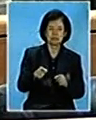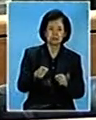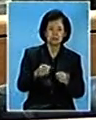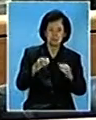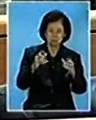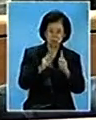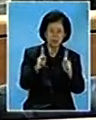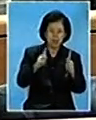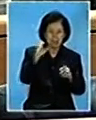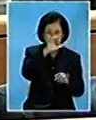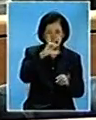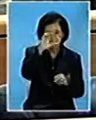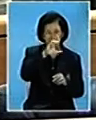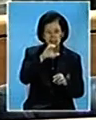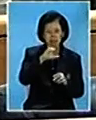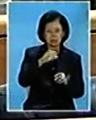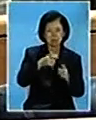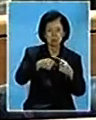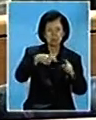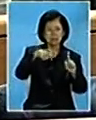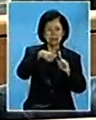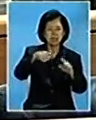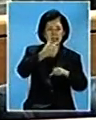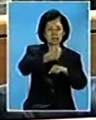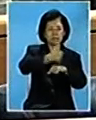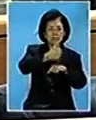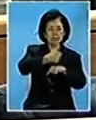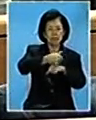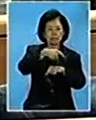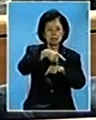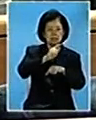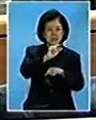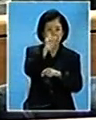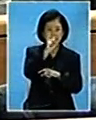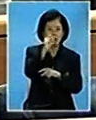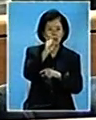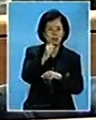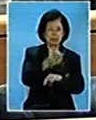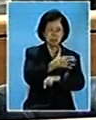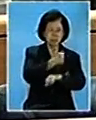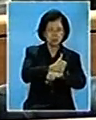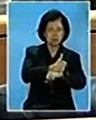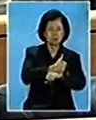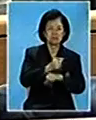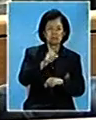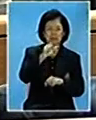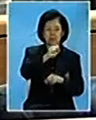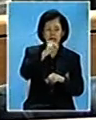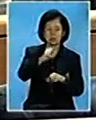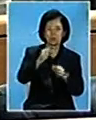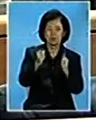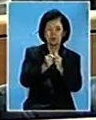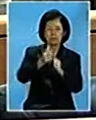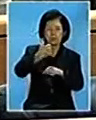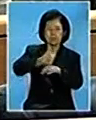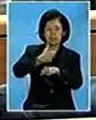าก็มาจากประธานสภาที่ฝ่ายการเมืองสภาผู้แทนกับผู้นำฝ่ายค้านเท่านั้น